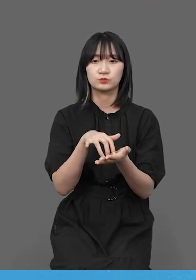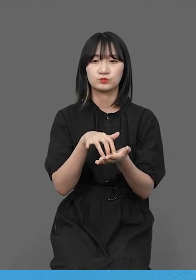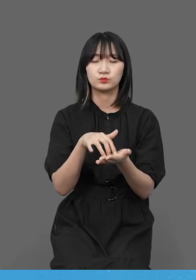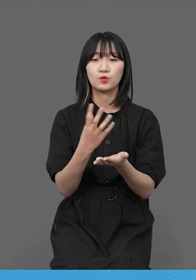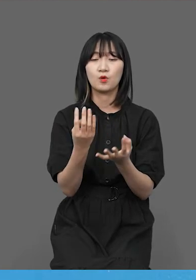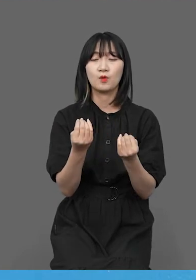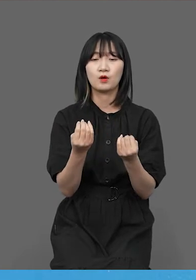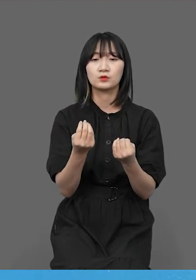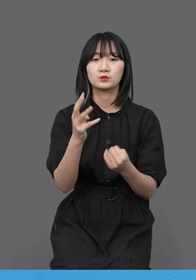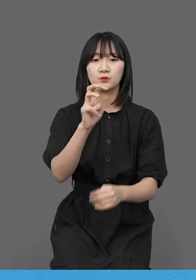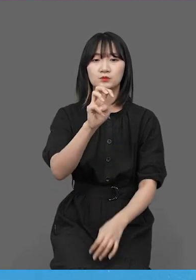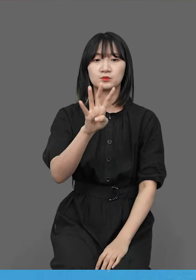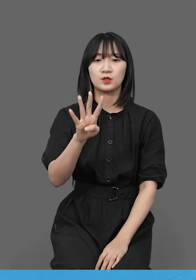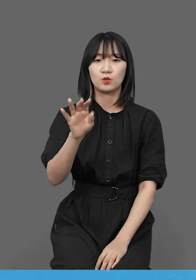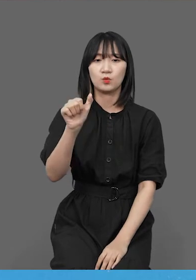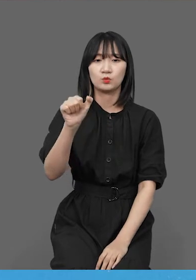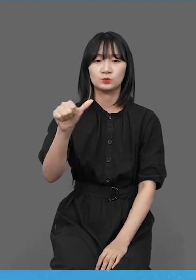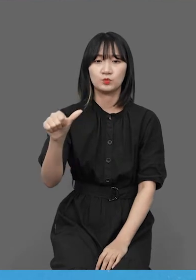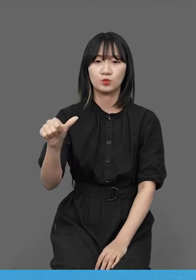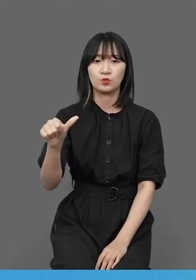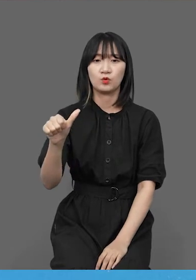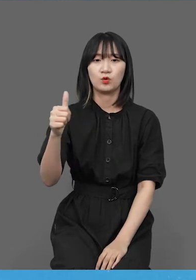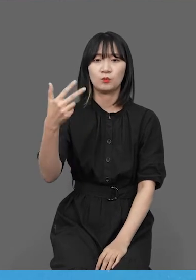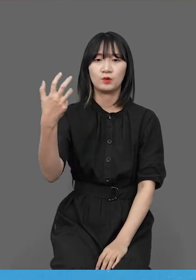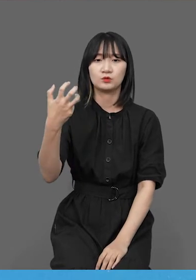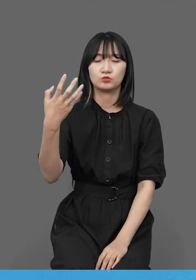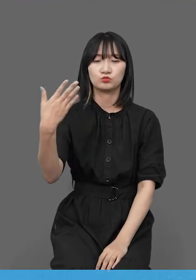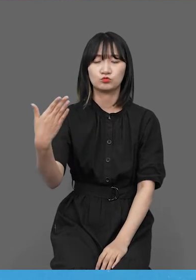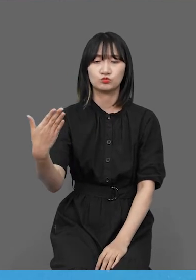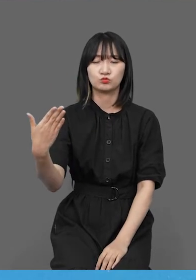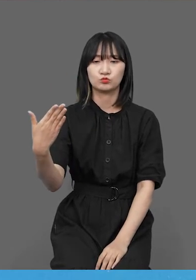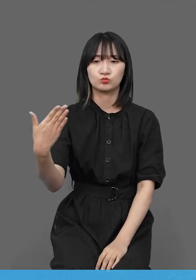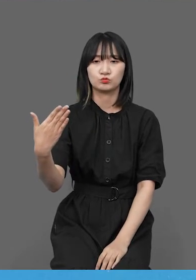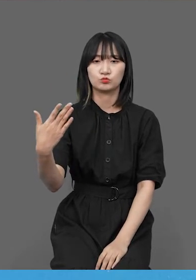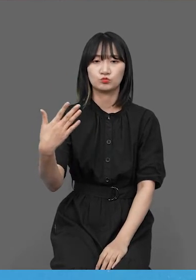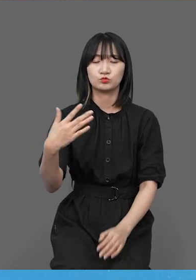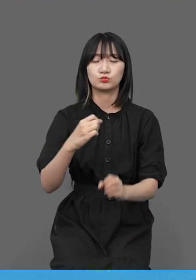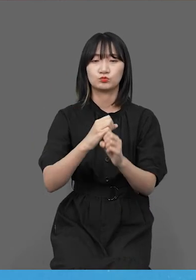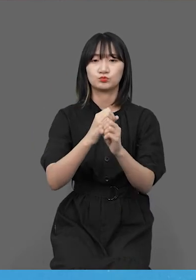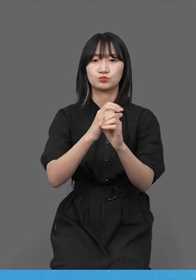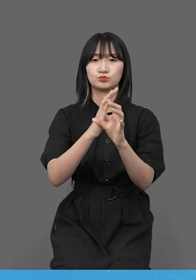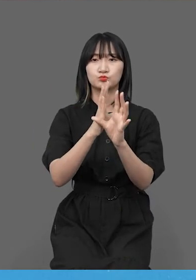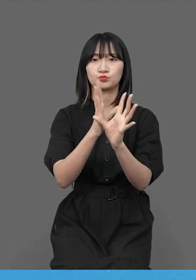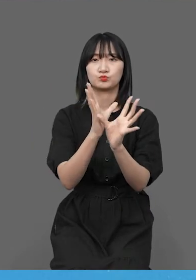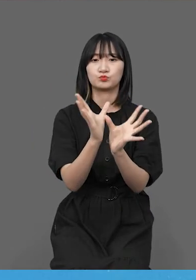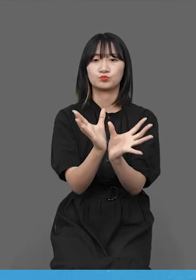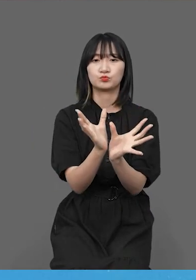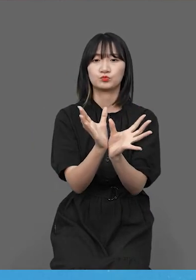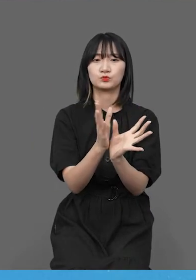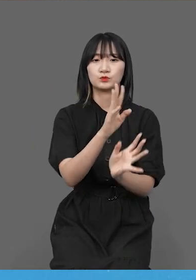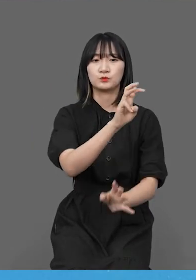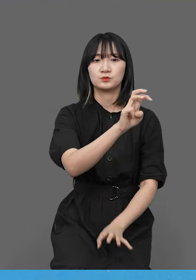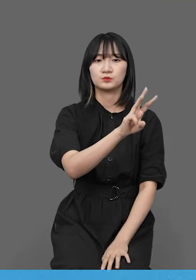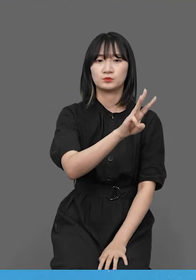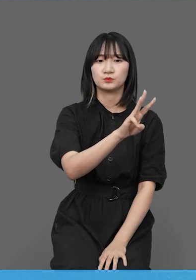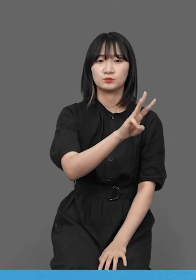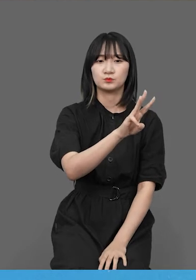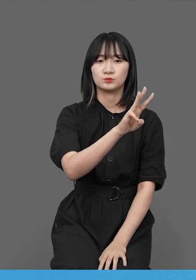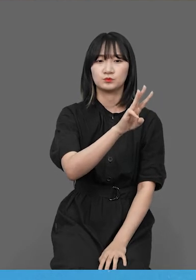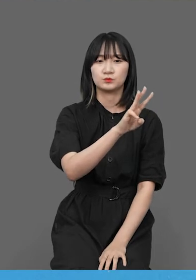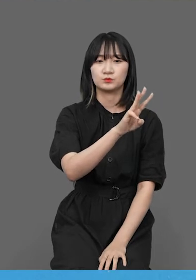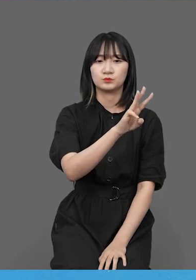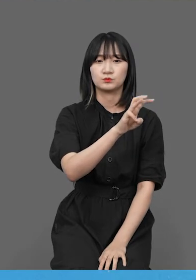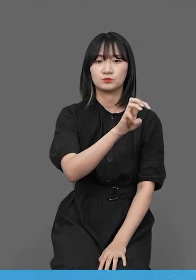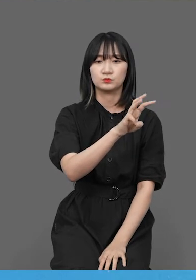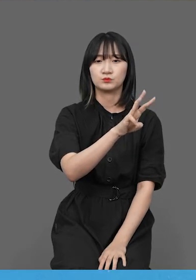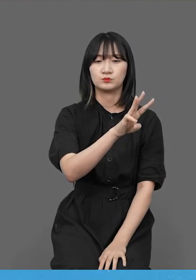얼마입니까? 34, 55, 89 이런 식으로 커갑니다. 34, 55,